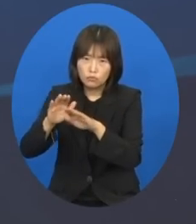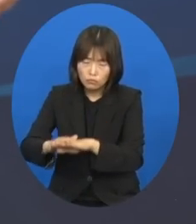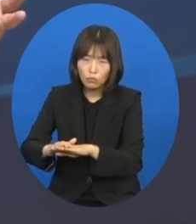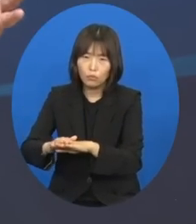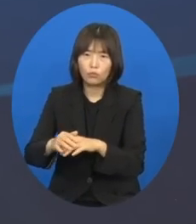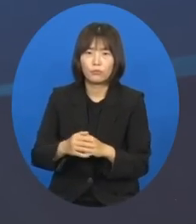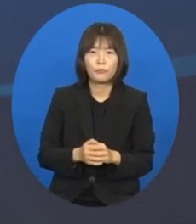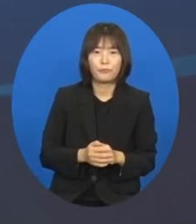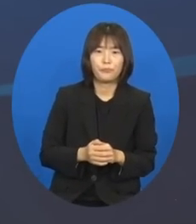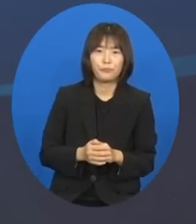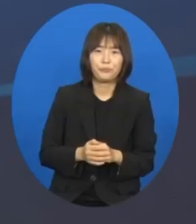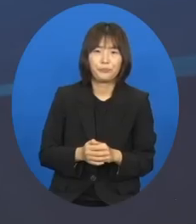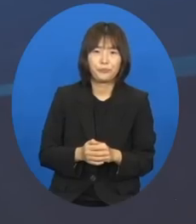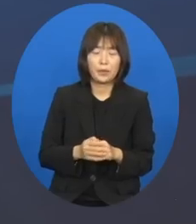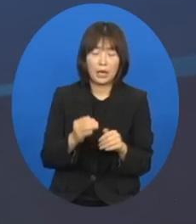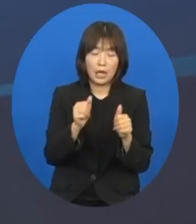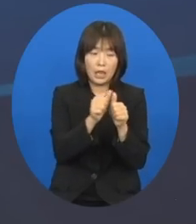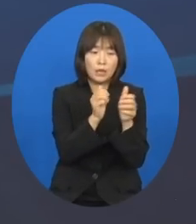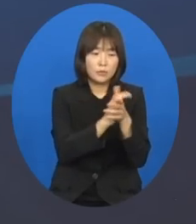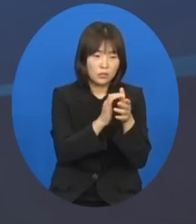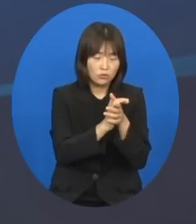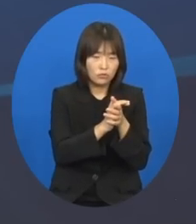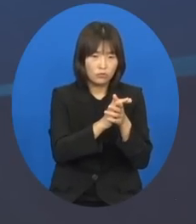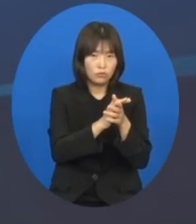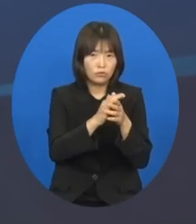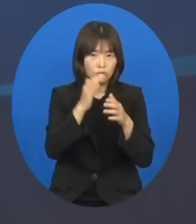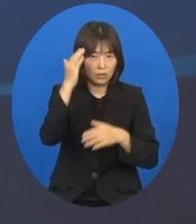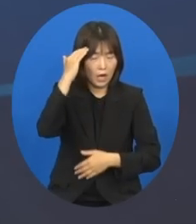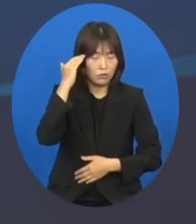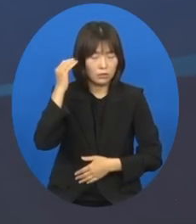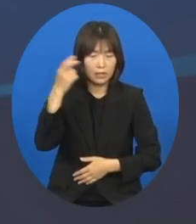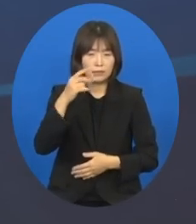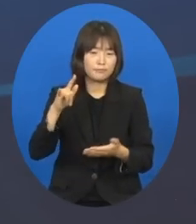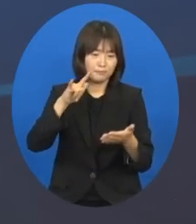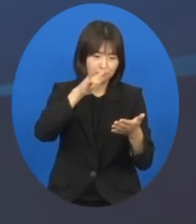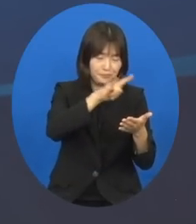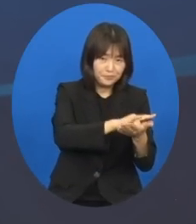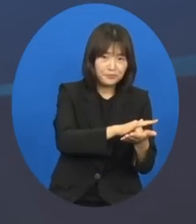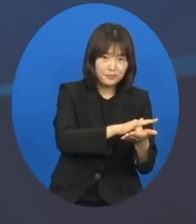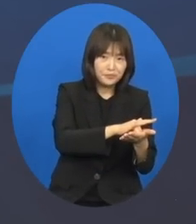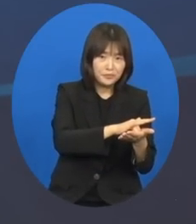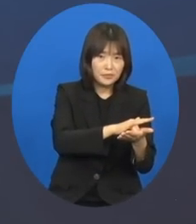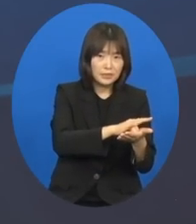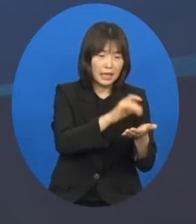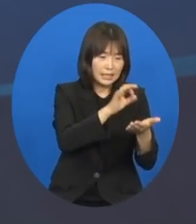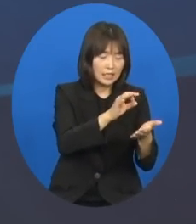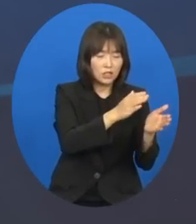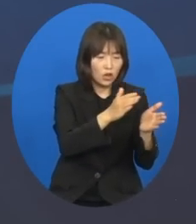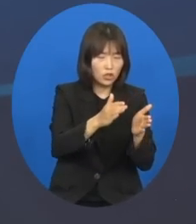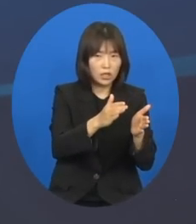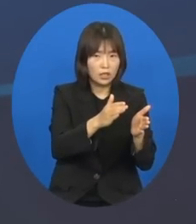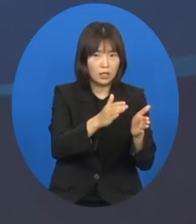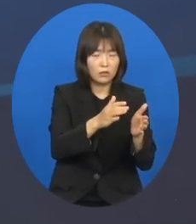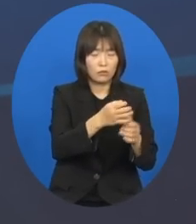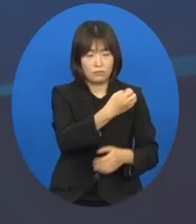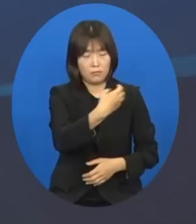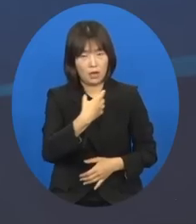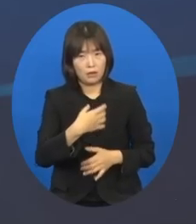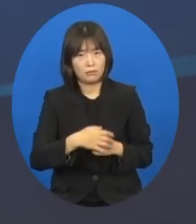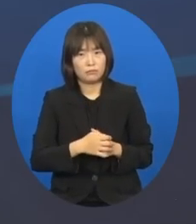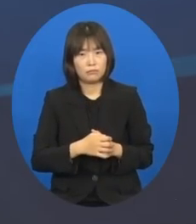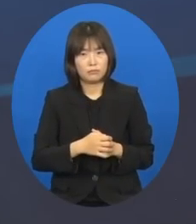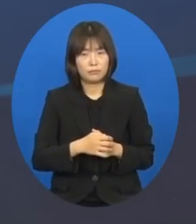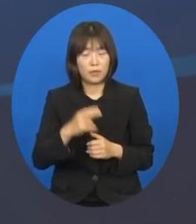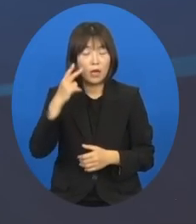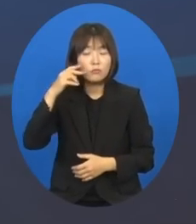남자친구 한국에 재산을 정리하고 들어오겠다고 들어갔습니다 이제는 들어올 남자 친구 미래의 남편을 기다리고 있는데